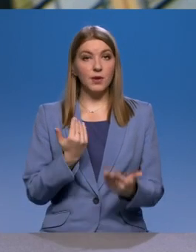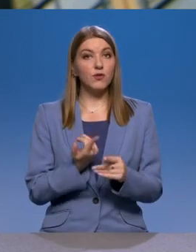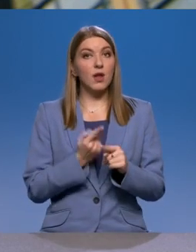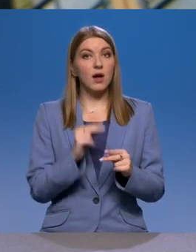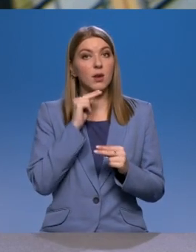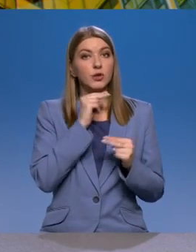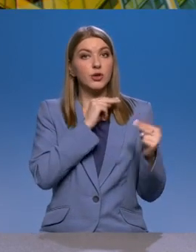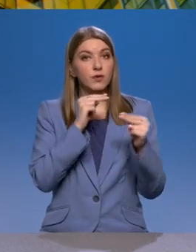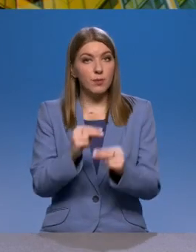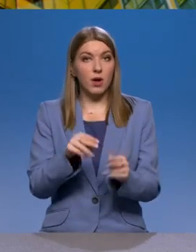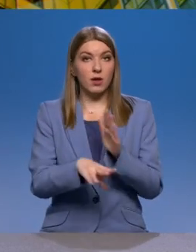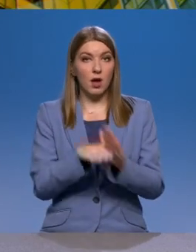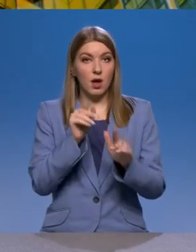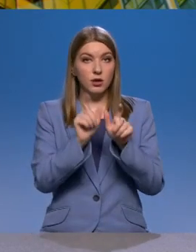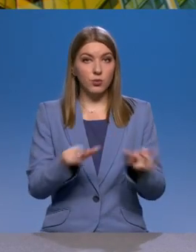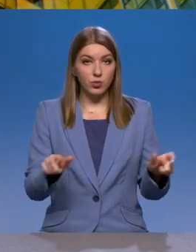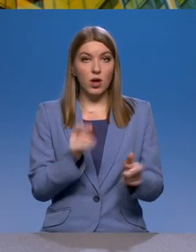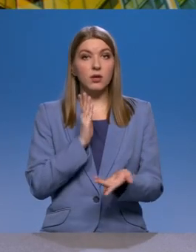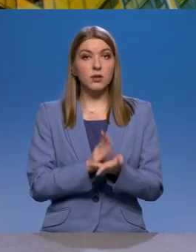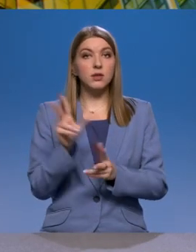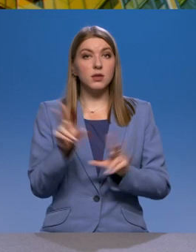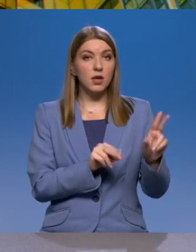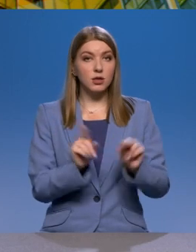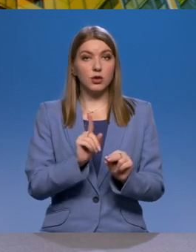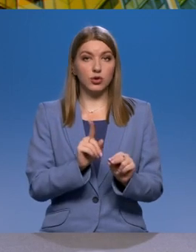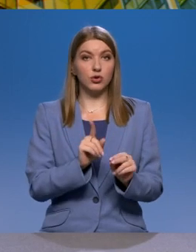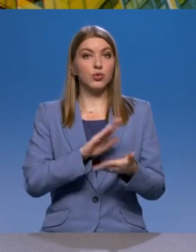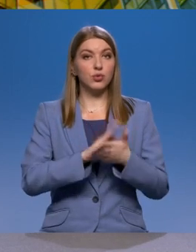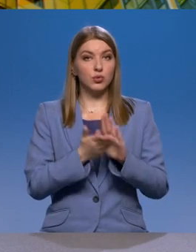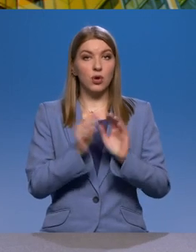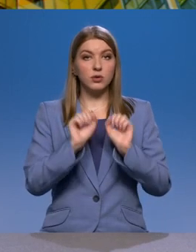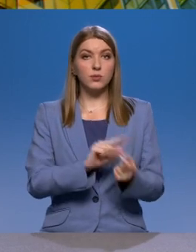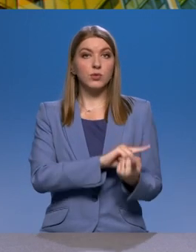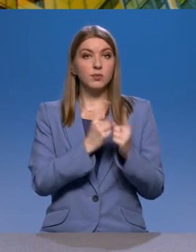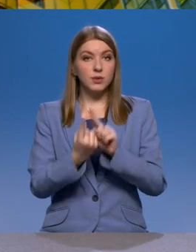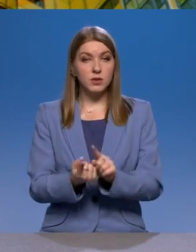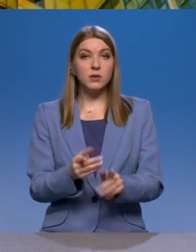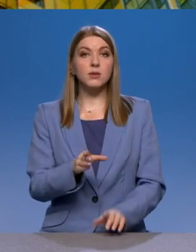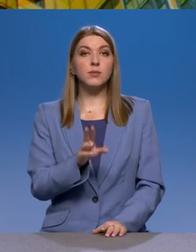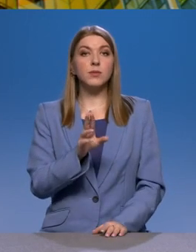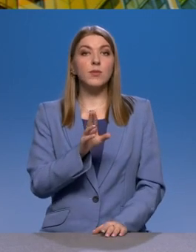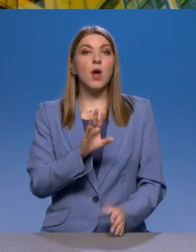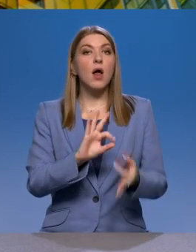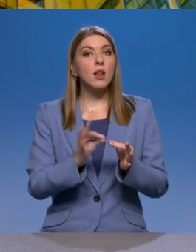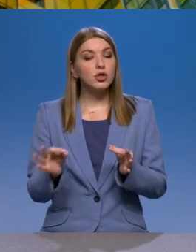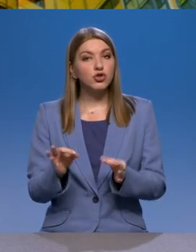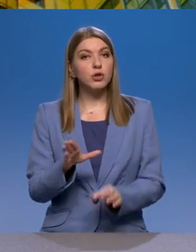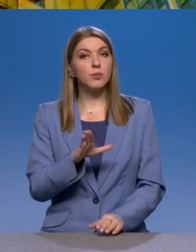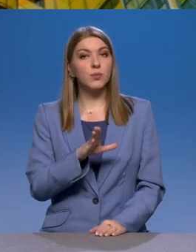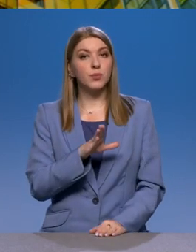и депутаты. Есть надежда, что ситуация изменится. Логично было бы приостанавливать выплаты исключительно